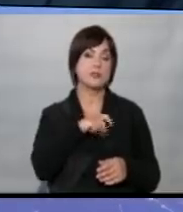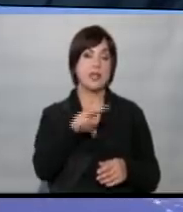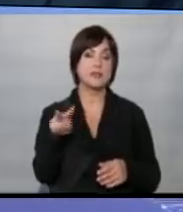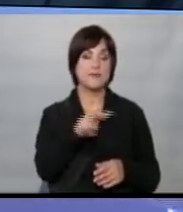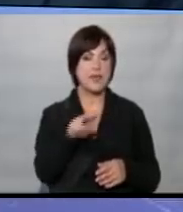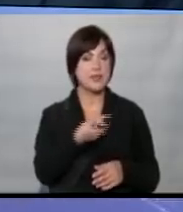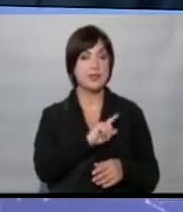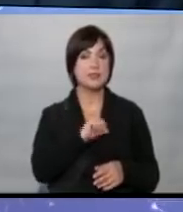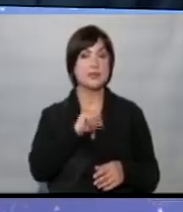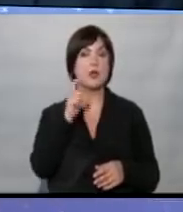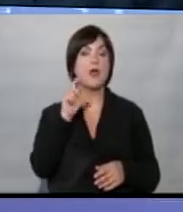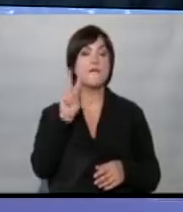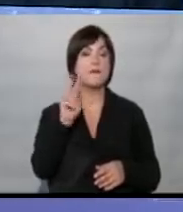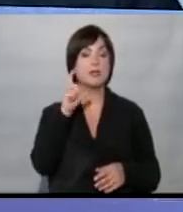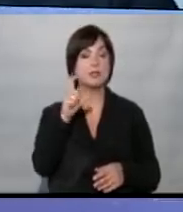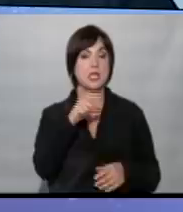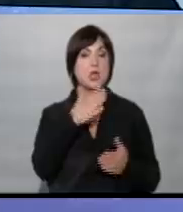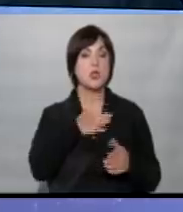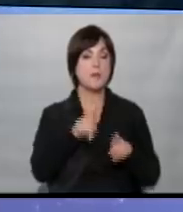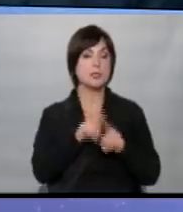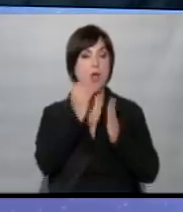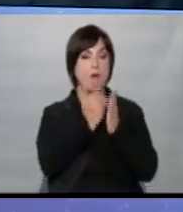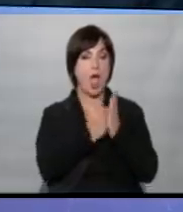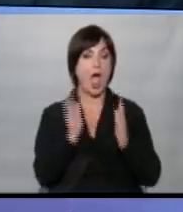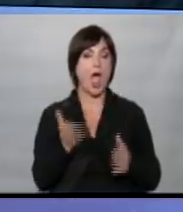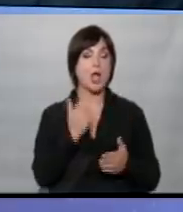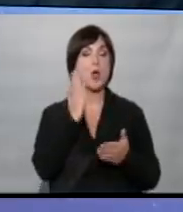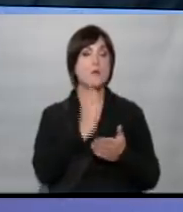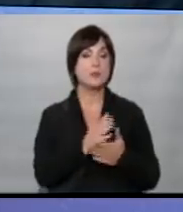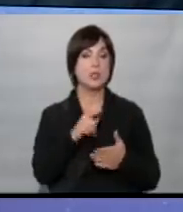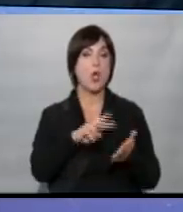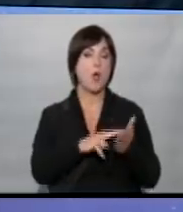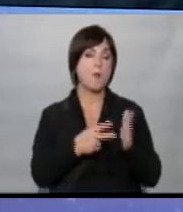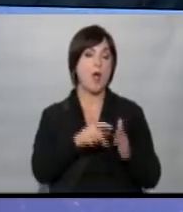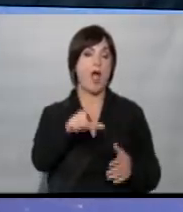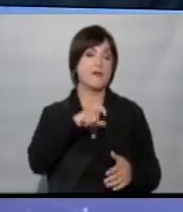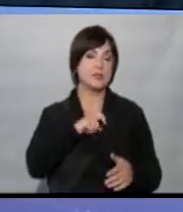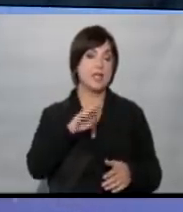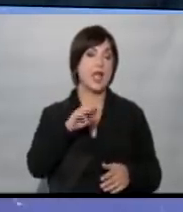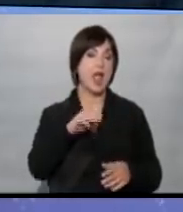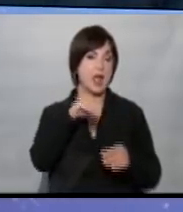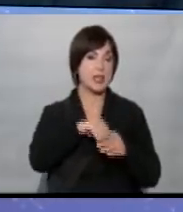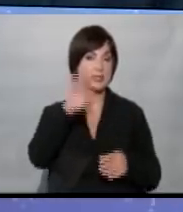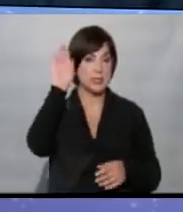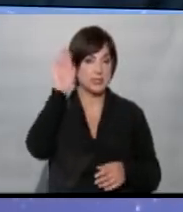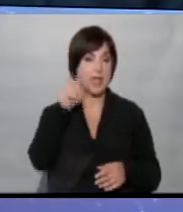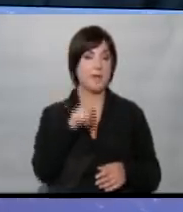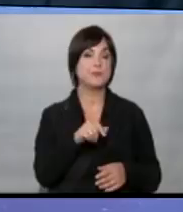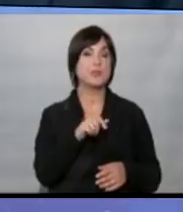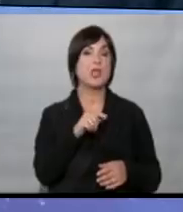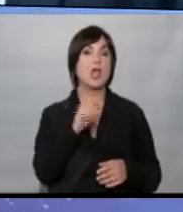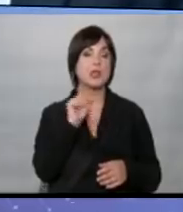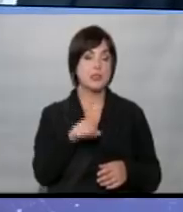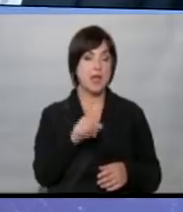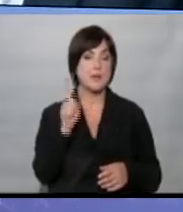не само ВМРО ДПМНЕ и СДСМ, истото го има во програмата, дека ако биде, тоа е политичка обврска да се гласа за. Во таа смисла одговорот е да